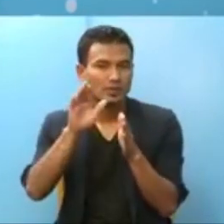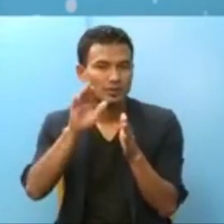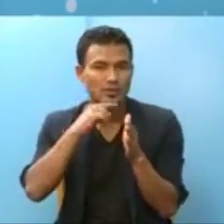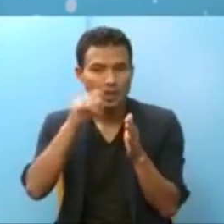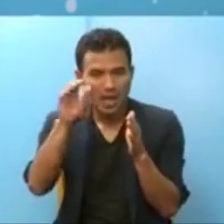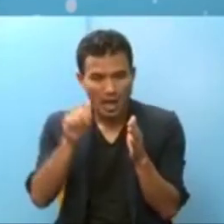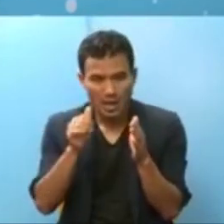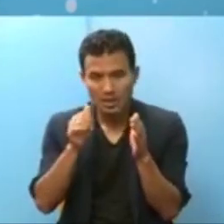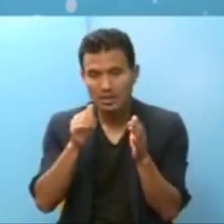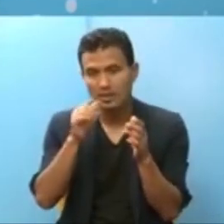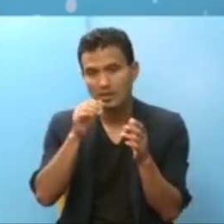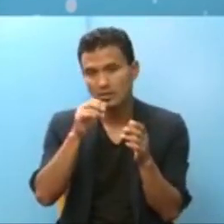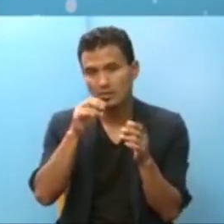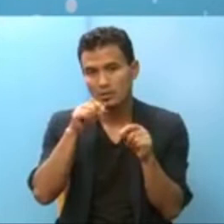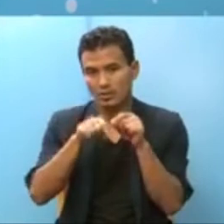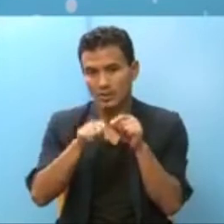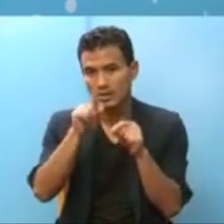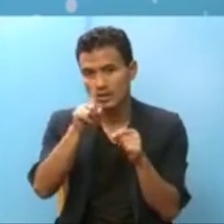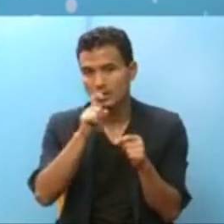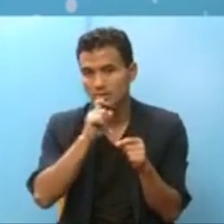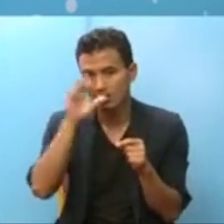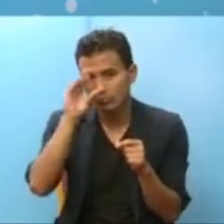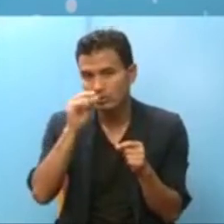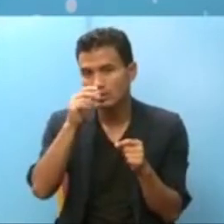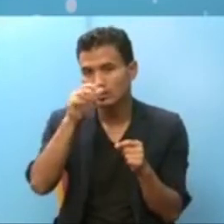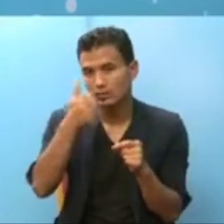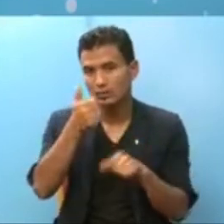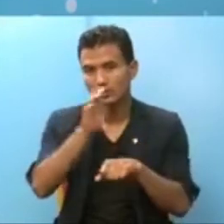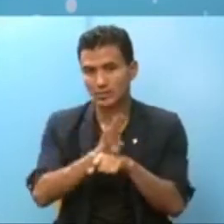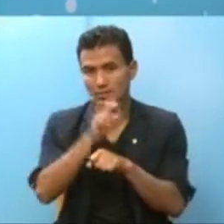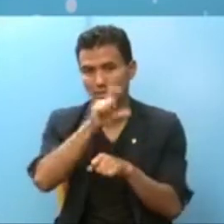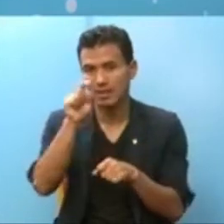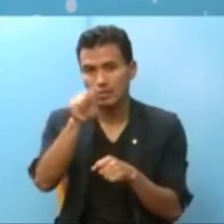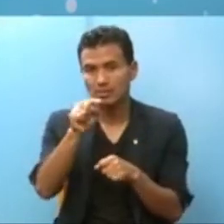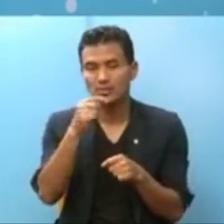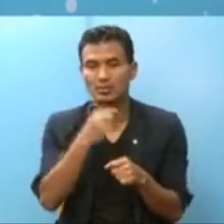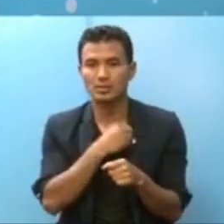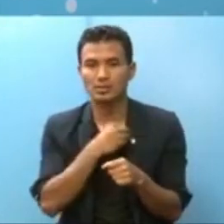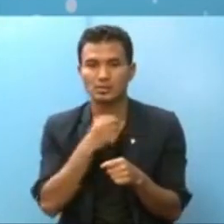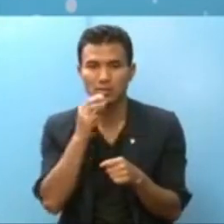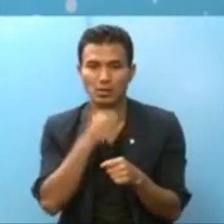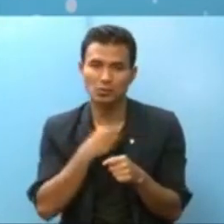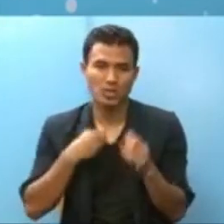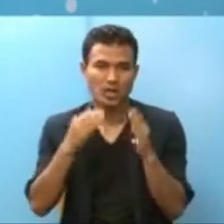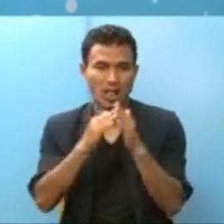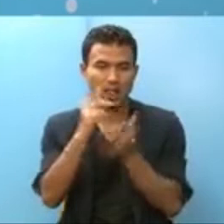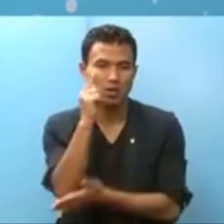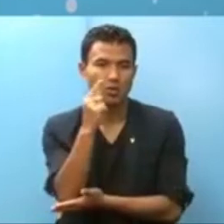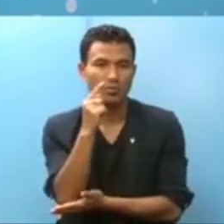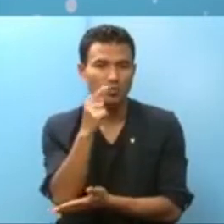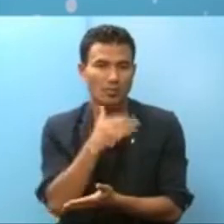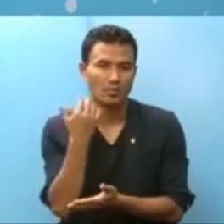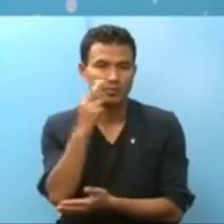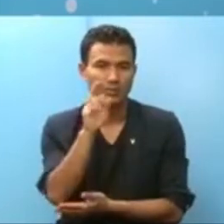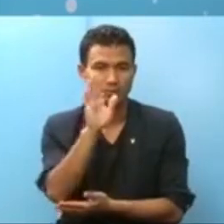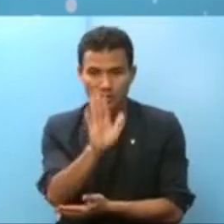मिती सतत्तर असार एक गते साज़चा बजे नेपाल गंज मेडिकल कले सिच्चन अस्पताल कोहलपूर मां मिरितु